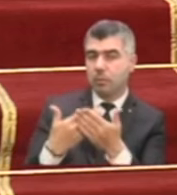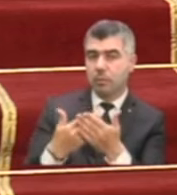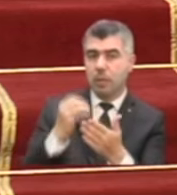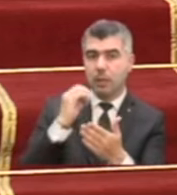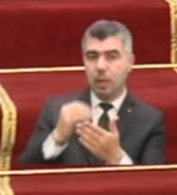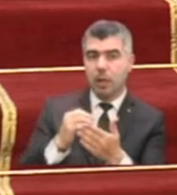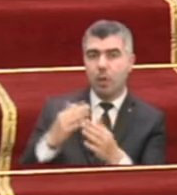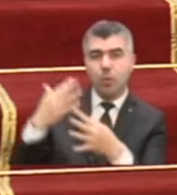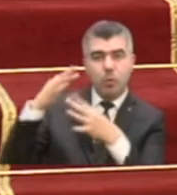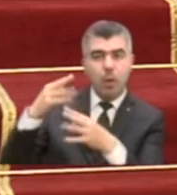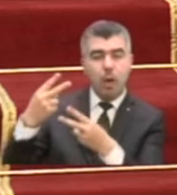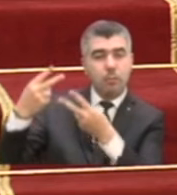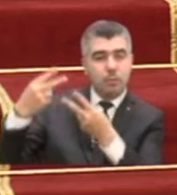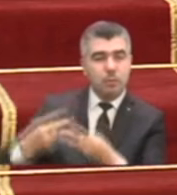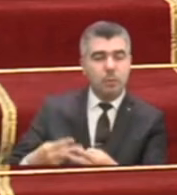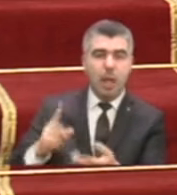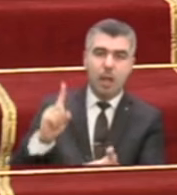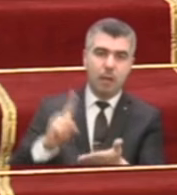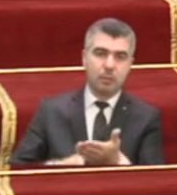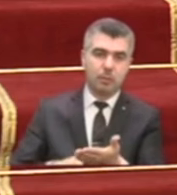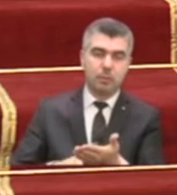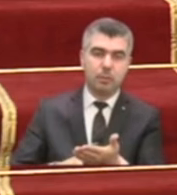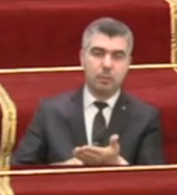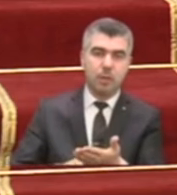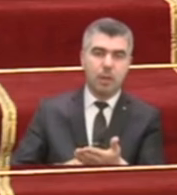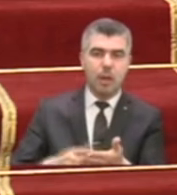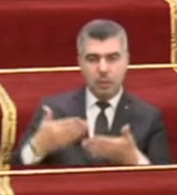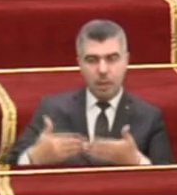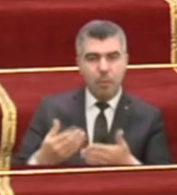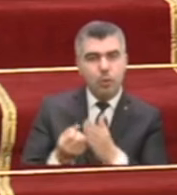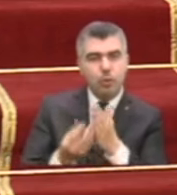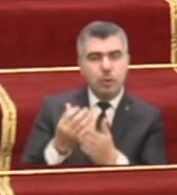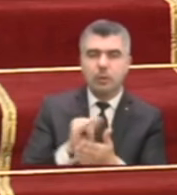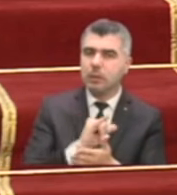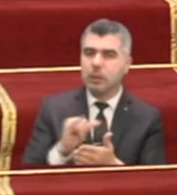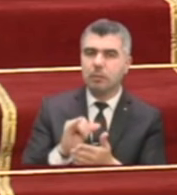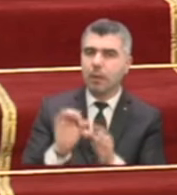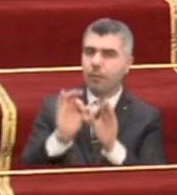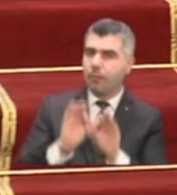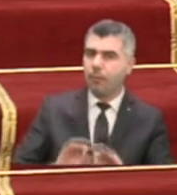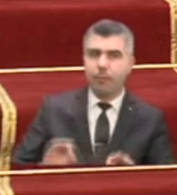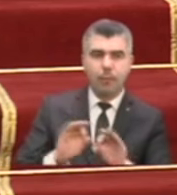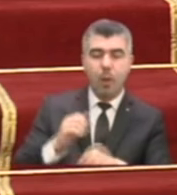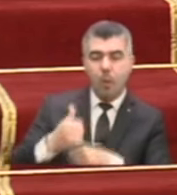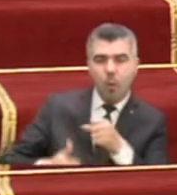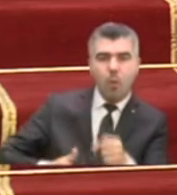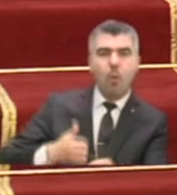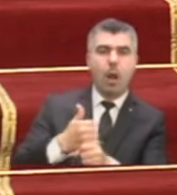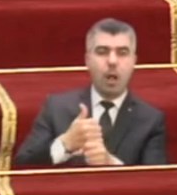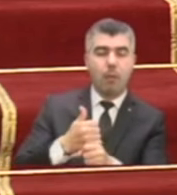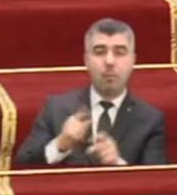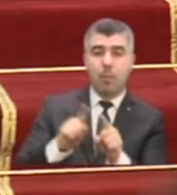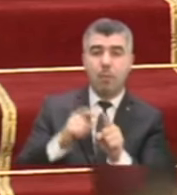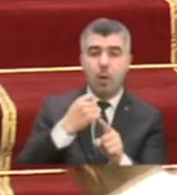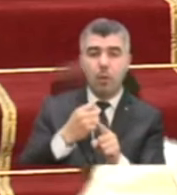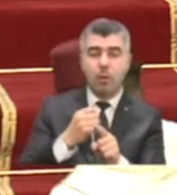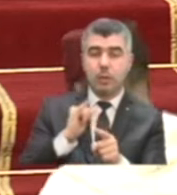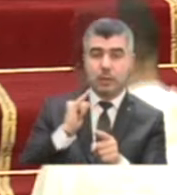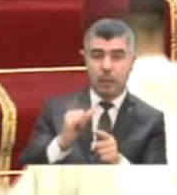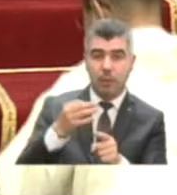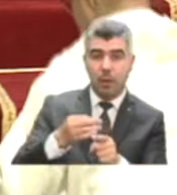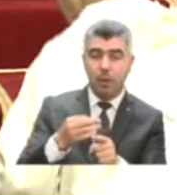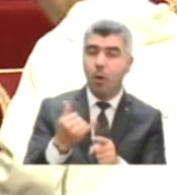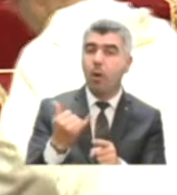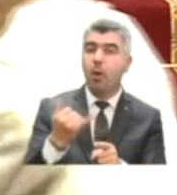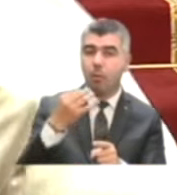بلادنا السياحيه. السيد الوزير، هذا الشيء ماشي جديد وكيوقع كل عام، واش هذه الجاليه عندكم بحال شي بقره حالوب وصافي؟ الا